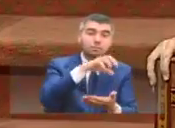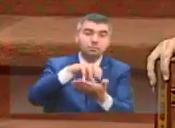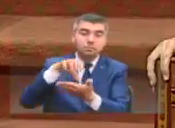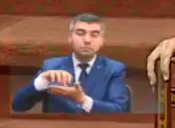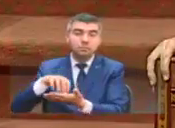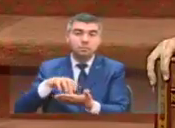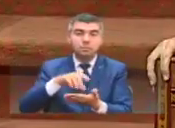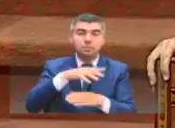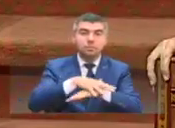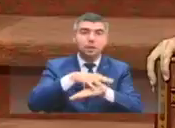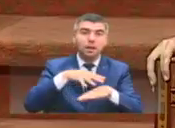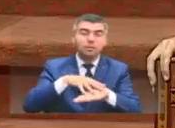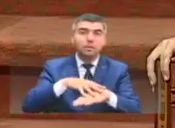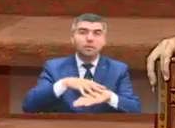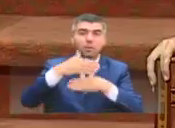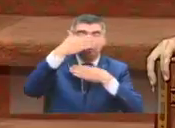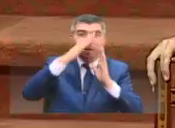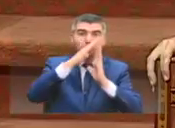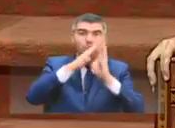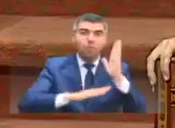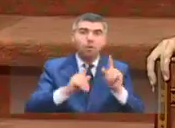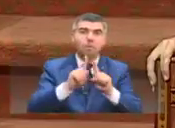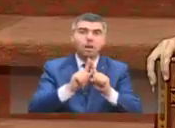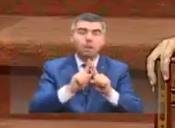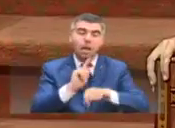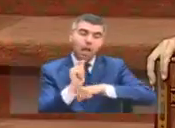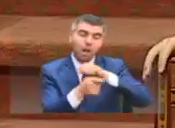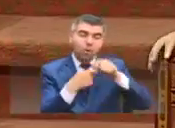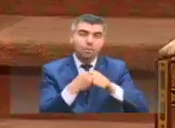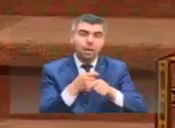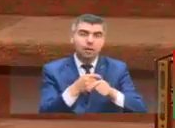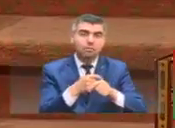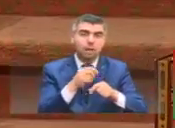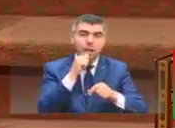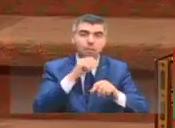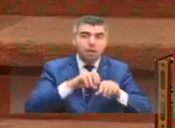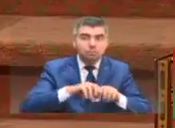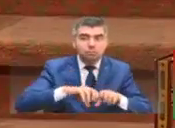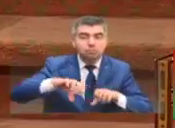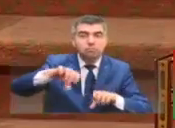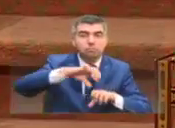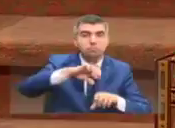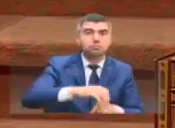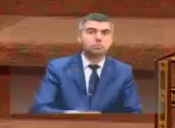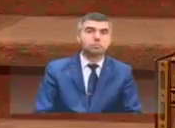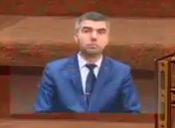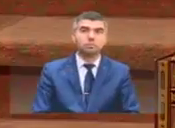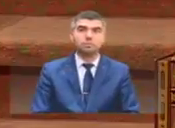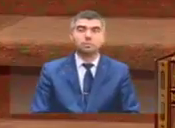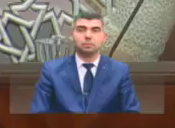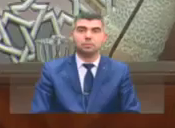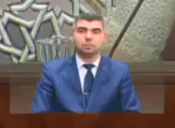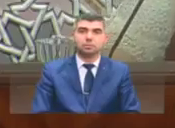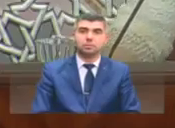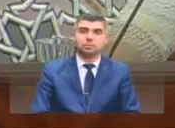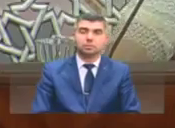المملكة والتي تهم ربط المناطق القروية بالماء الصالح للشرب. شكرا.